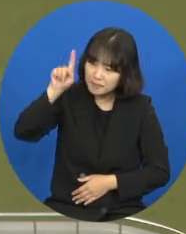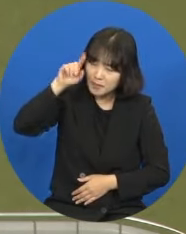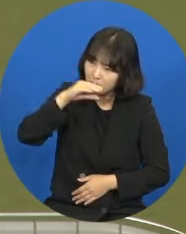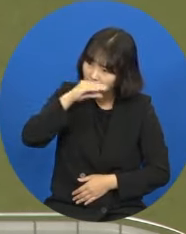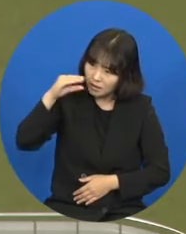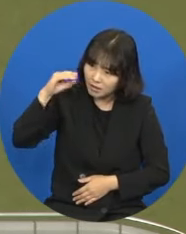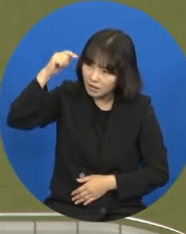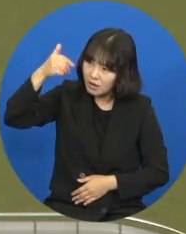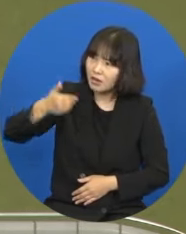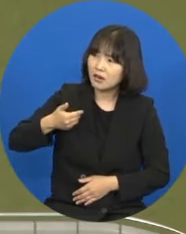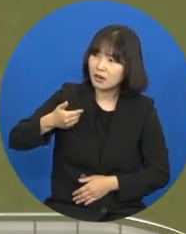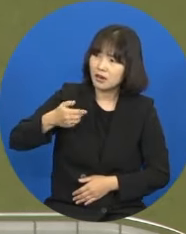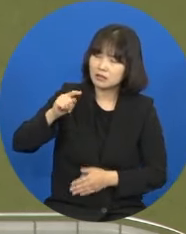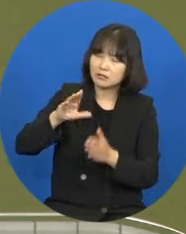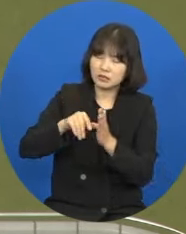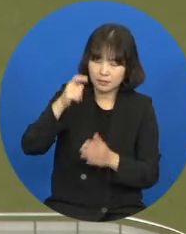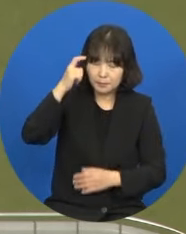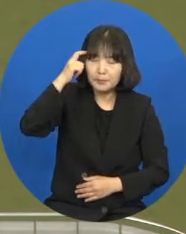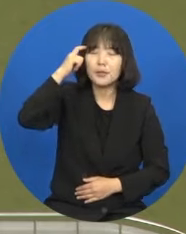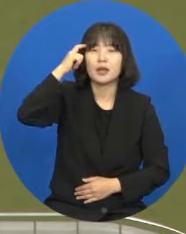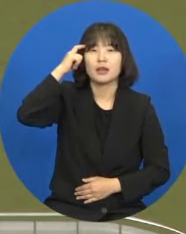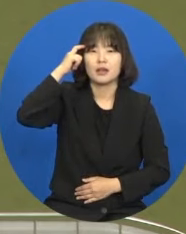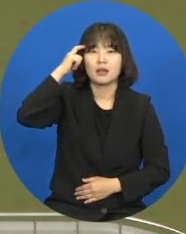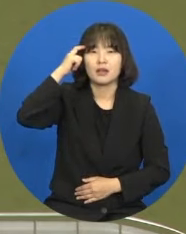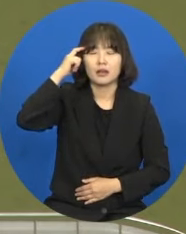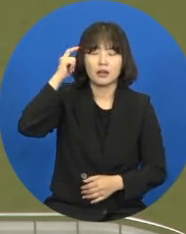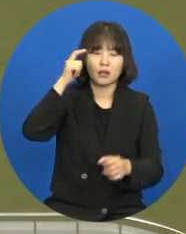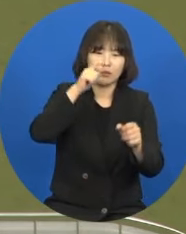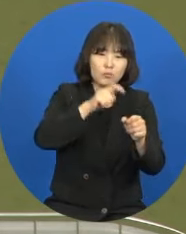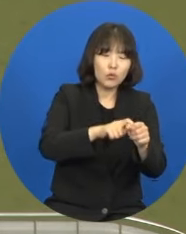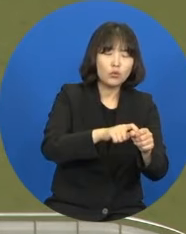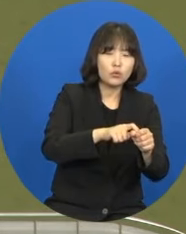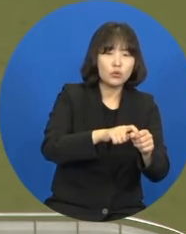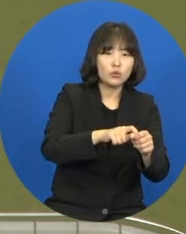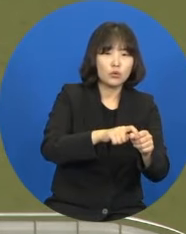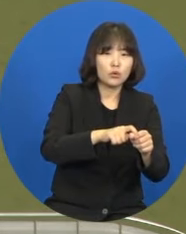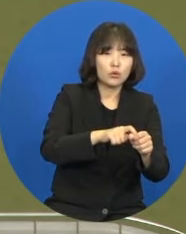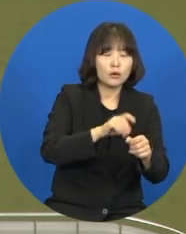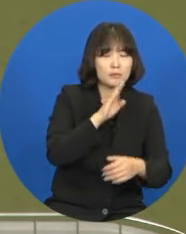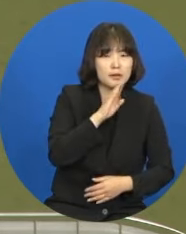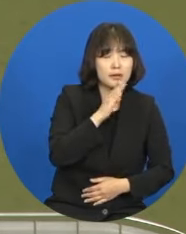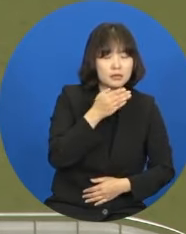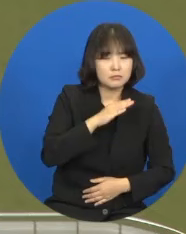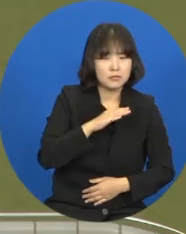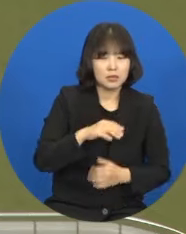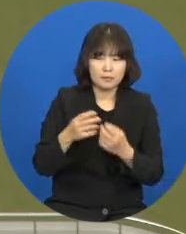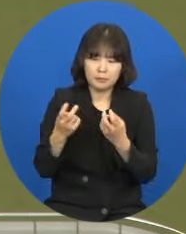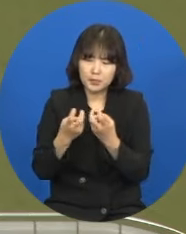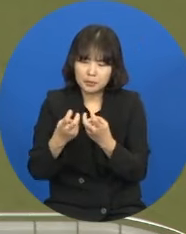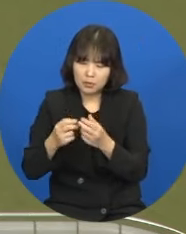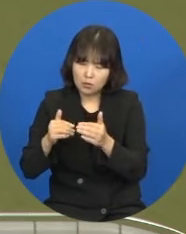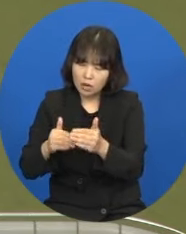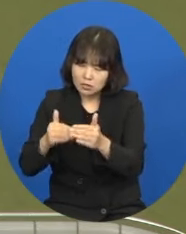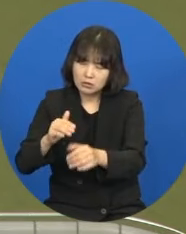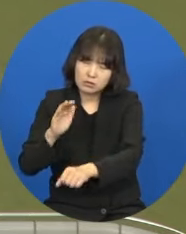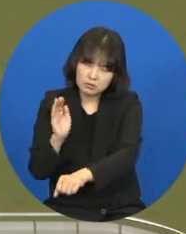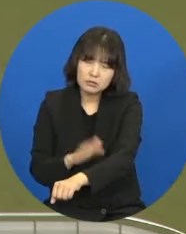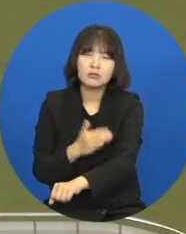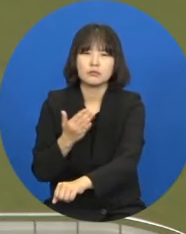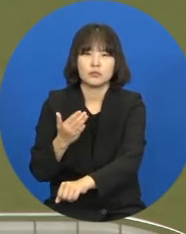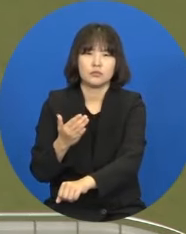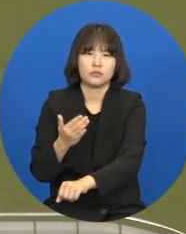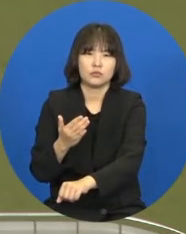오르니 그때 깨달았어요 목적은 옳았는데 수단과 가정은 잘못됐구나